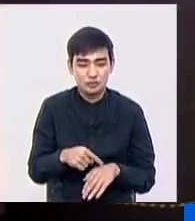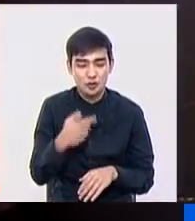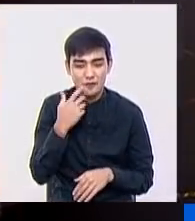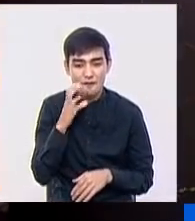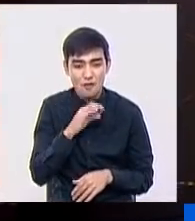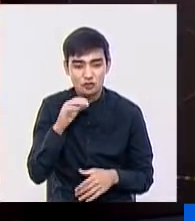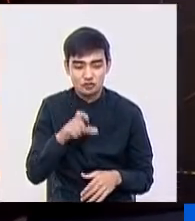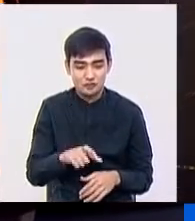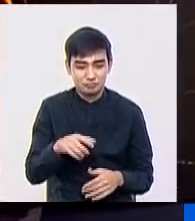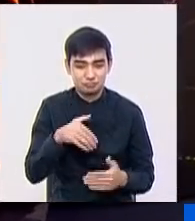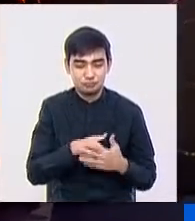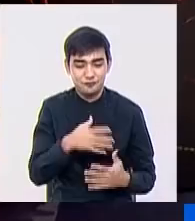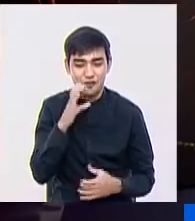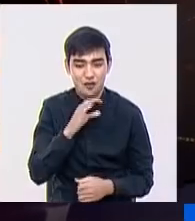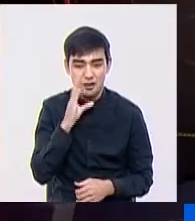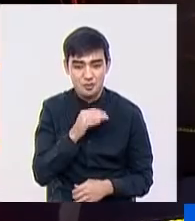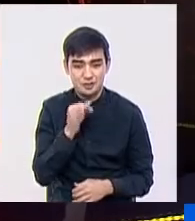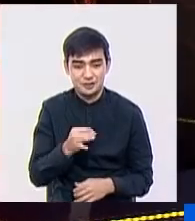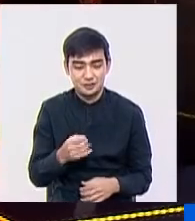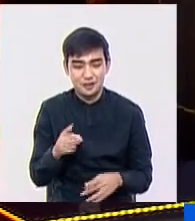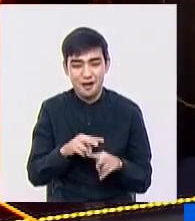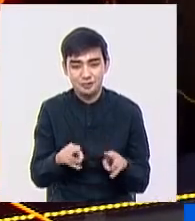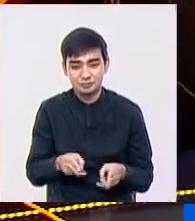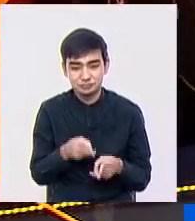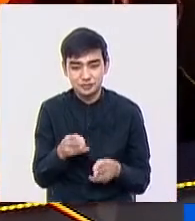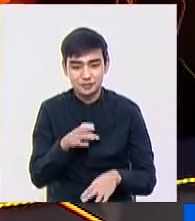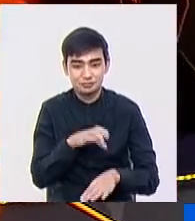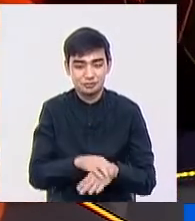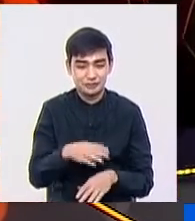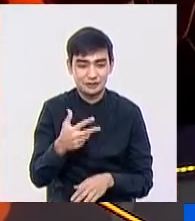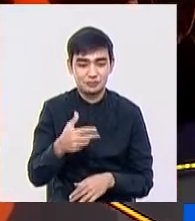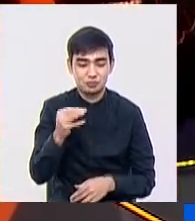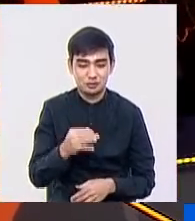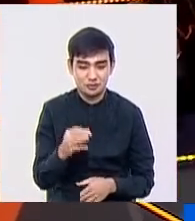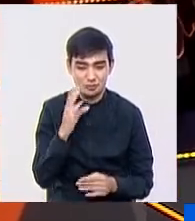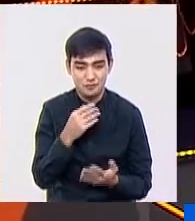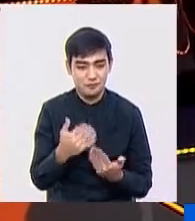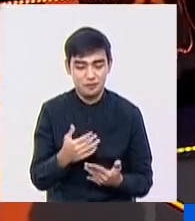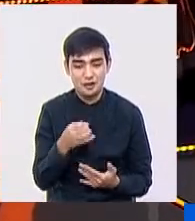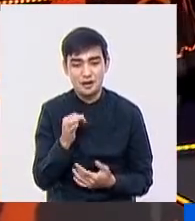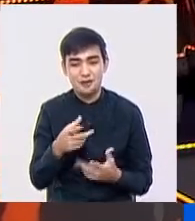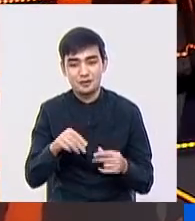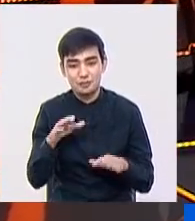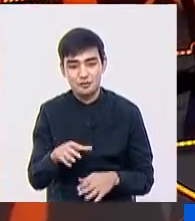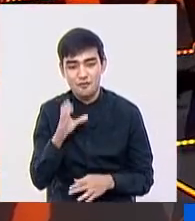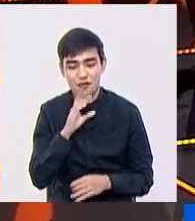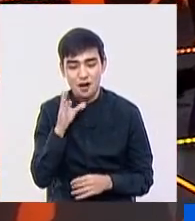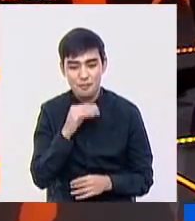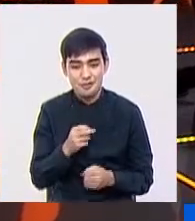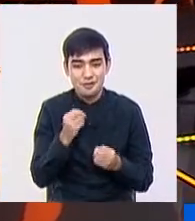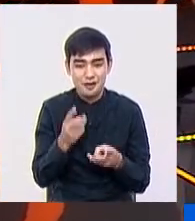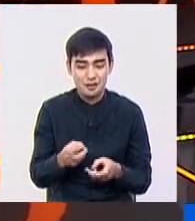воры залезают в карман. При этом раскрываемость таких преступлений всего около 30%. Где орудуют карманники,